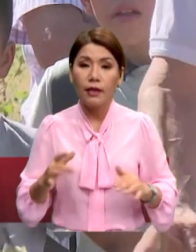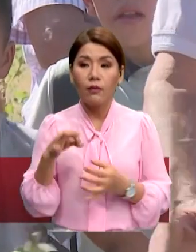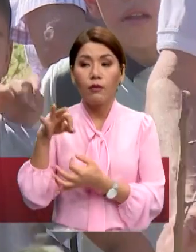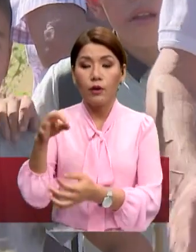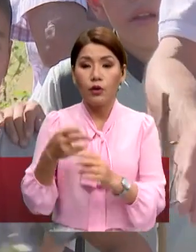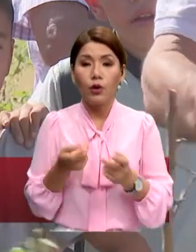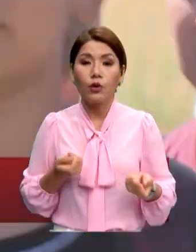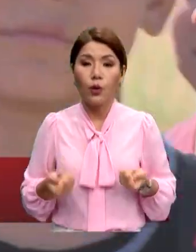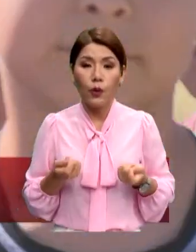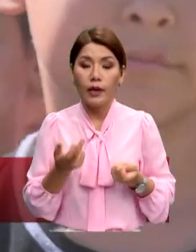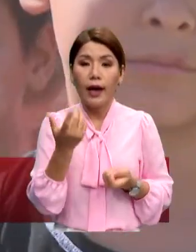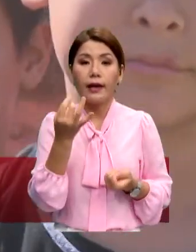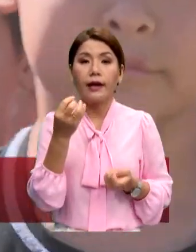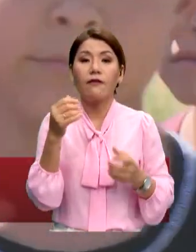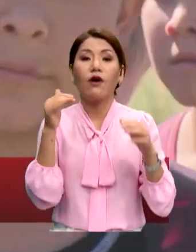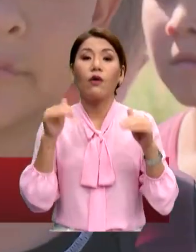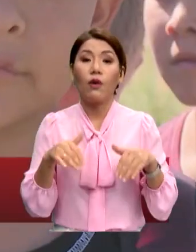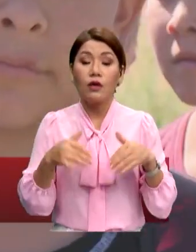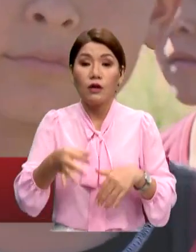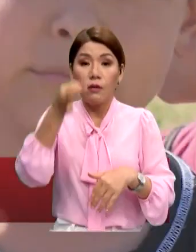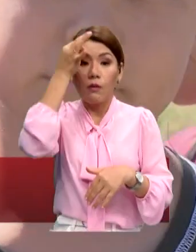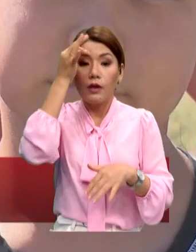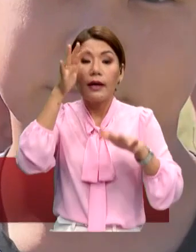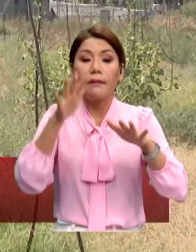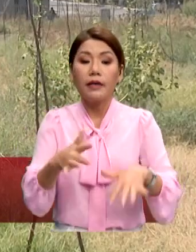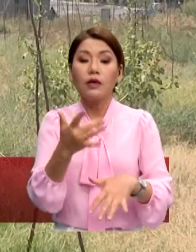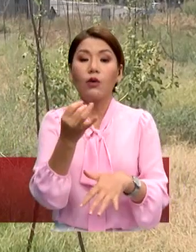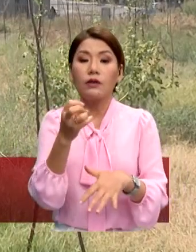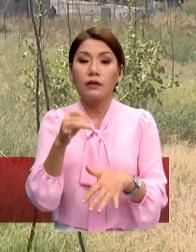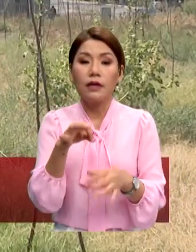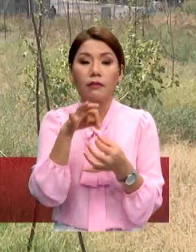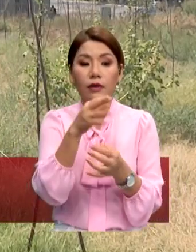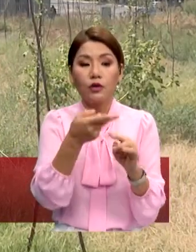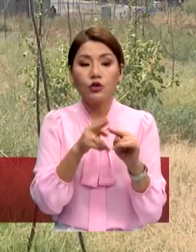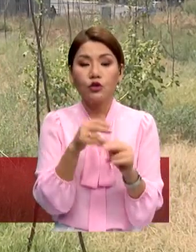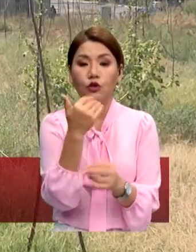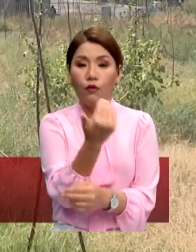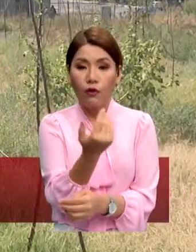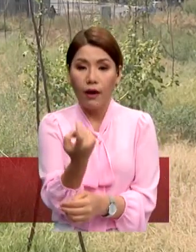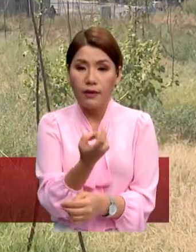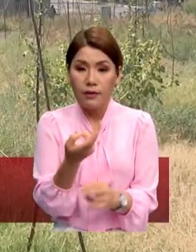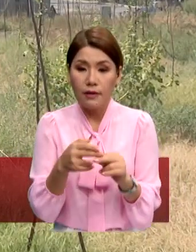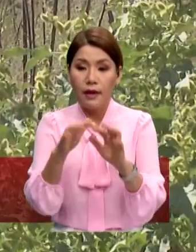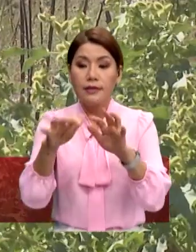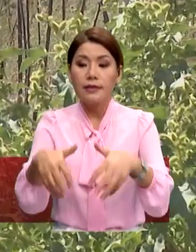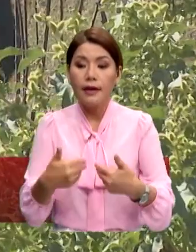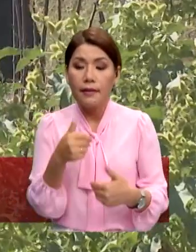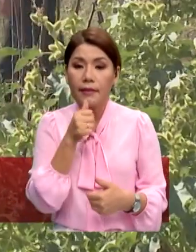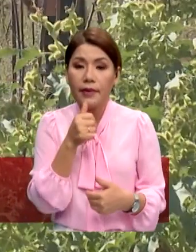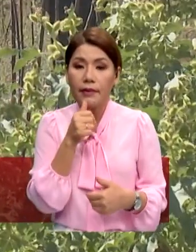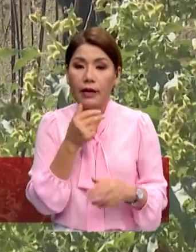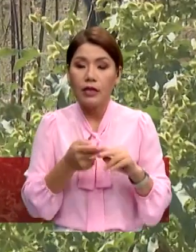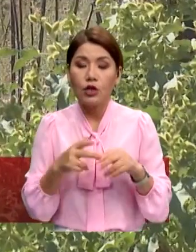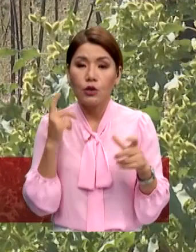когда руководство аграрного колледжа вспомнило, что это место по госакту числится за учреждением. Землю забрали под эксперименты для